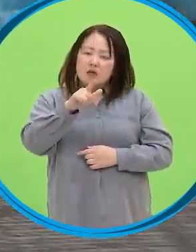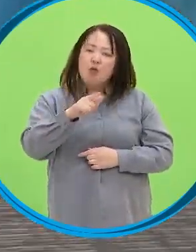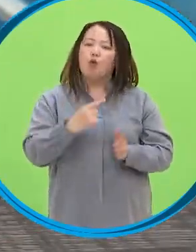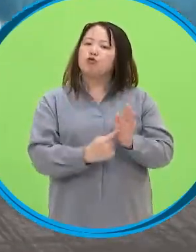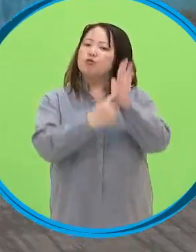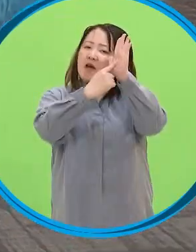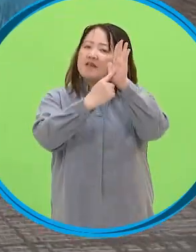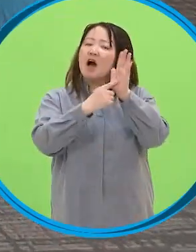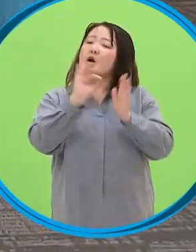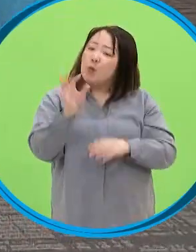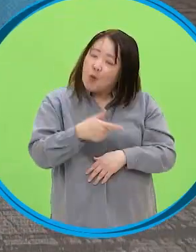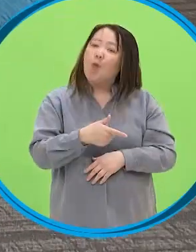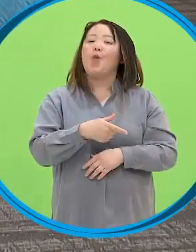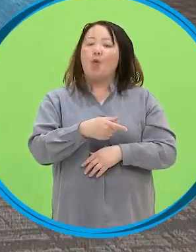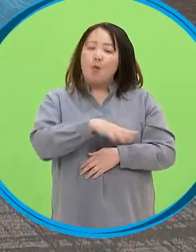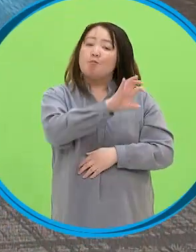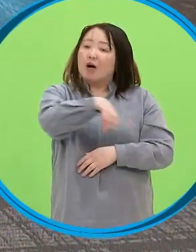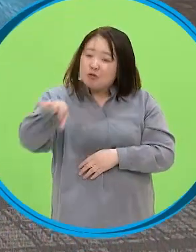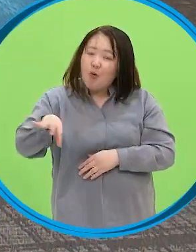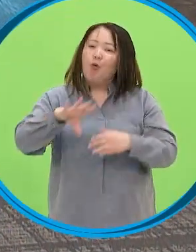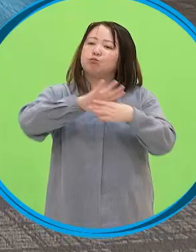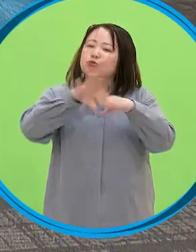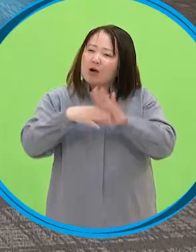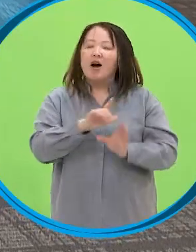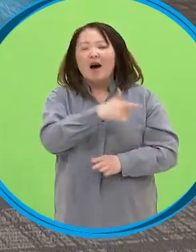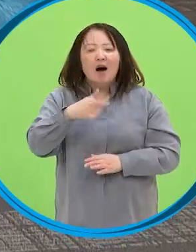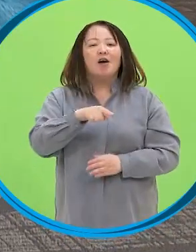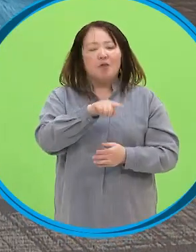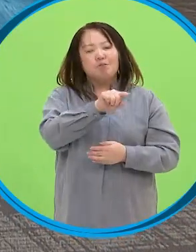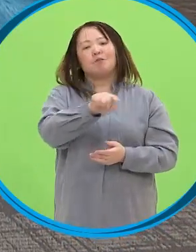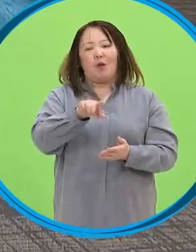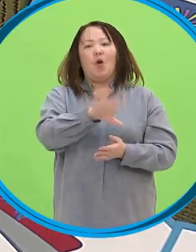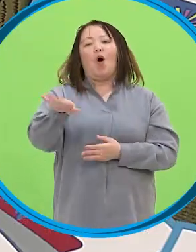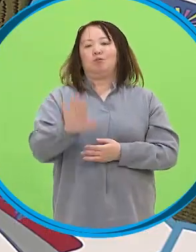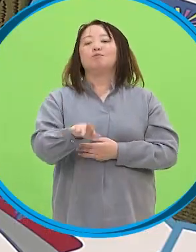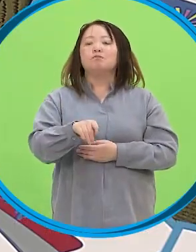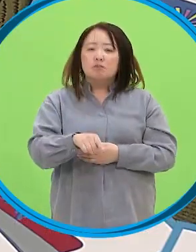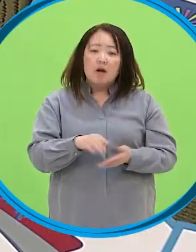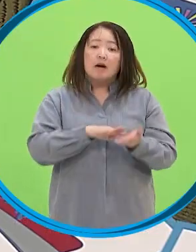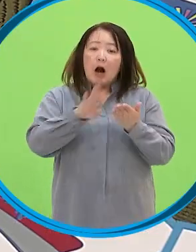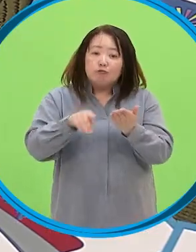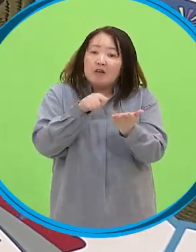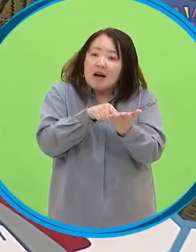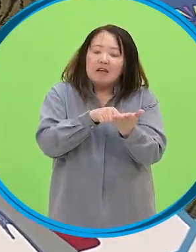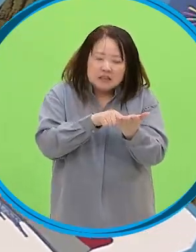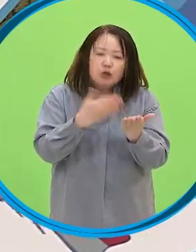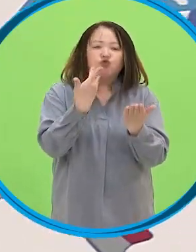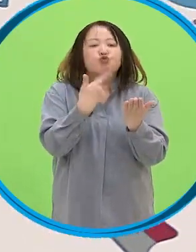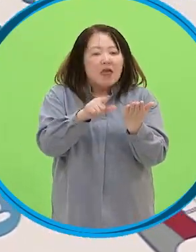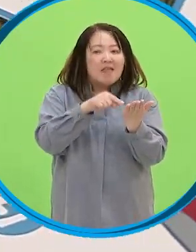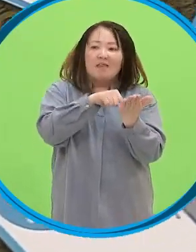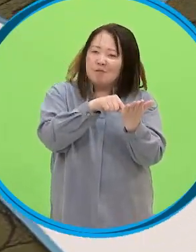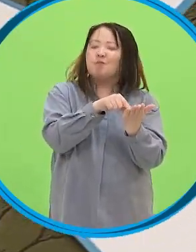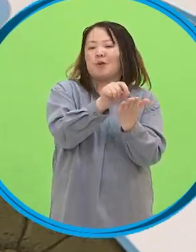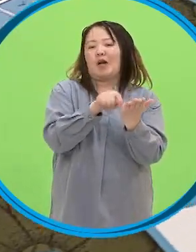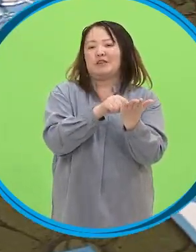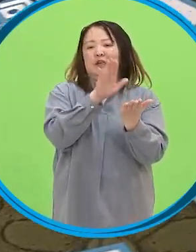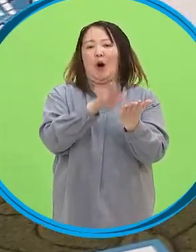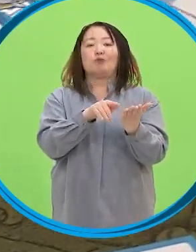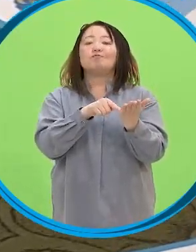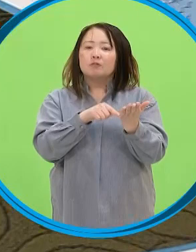呉市が持ってきたのは、呉の名産、名所、文化などがたくさん紹介されている呉市カル